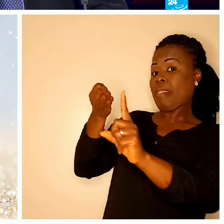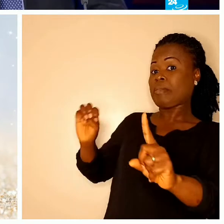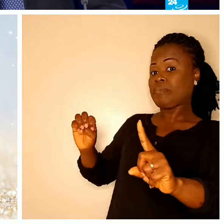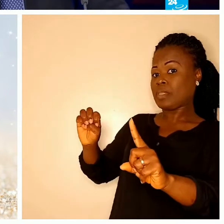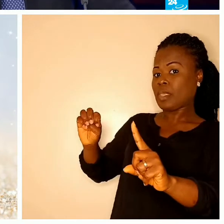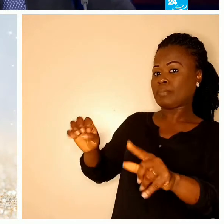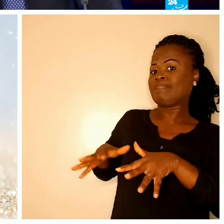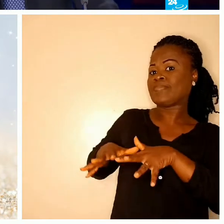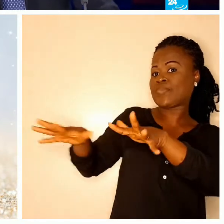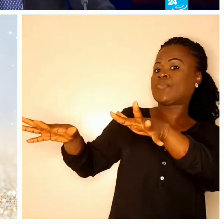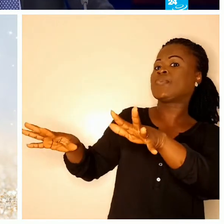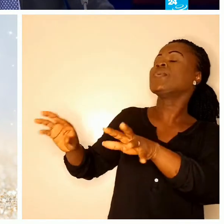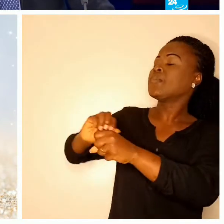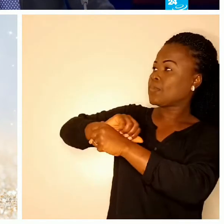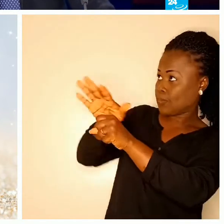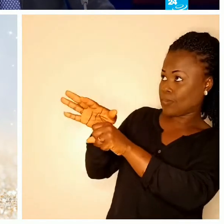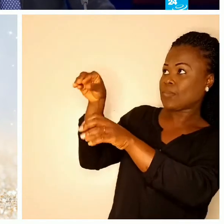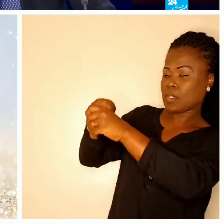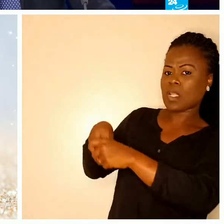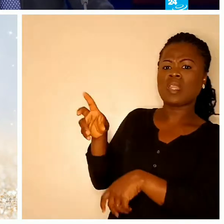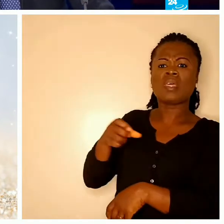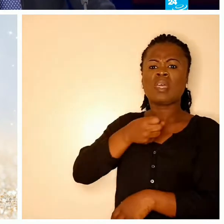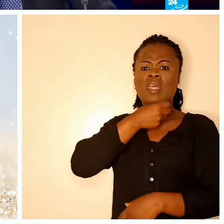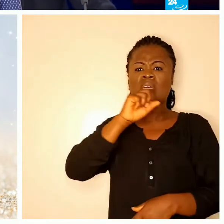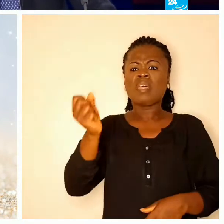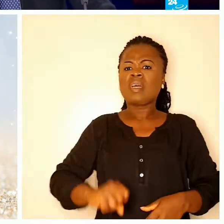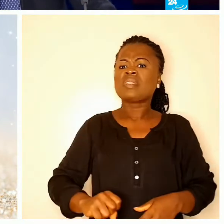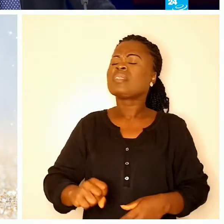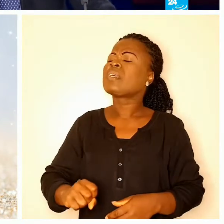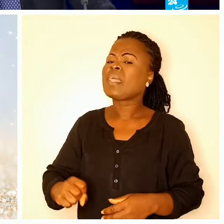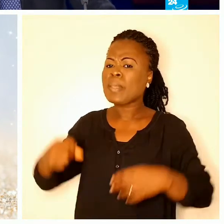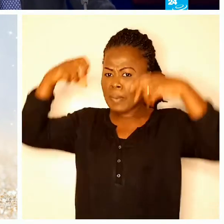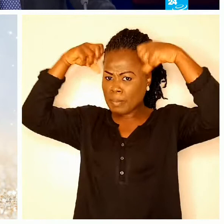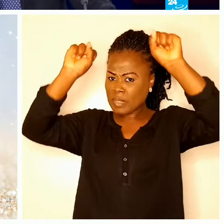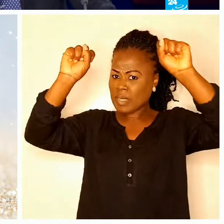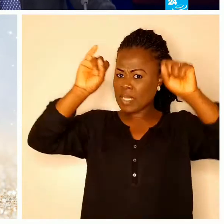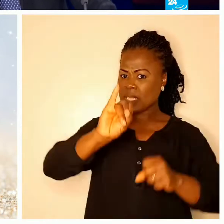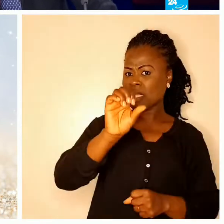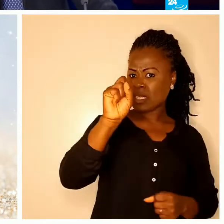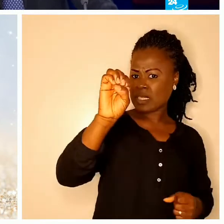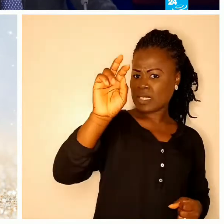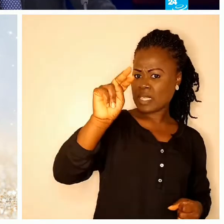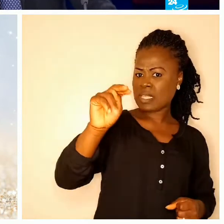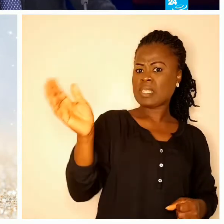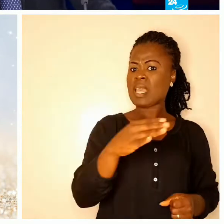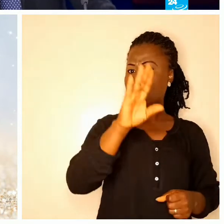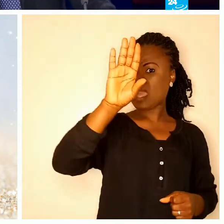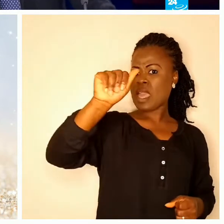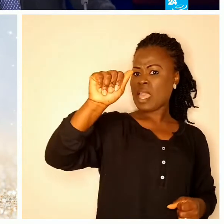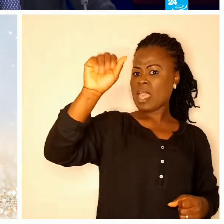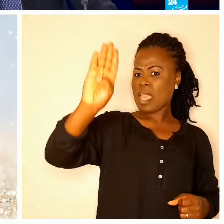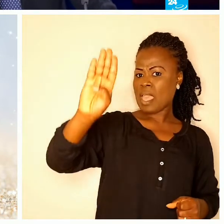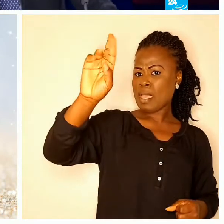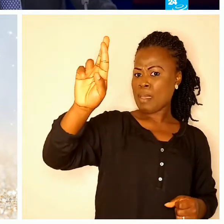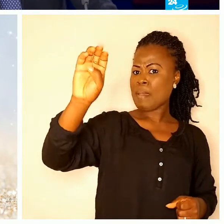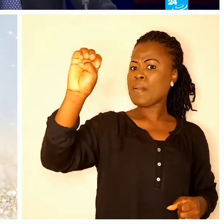notamment l'ex-président tchadien Hissène Habré qui est condamné à la réclusion à perpétuité pour crime contre l'humanité. Il a été placé en résidence surveillée pendant 2